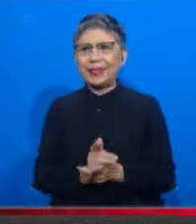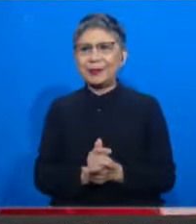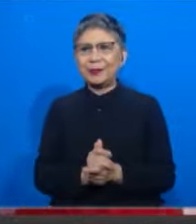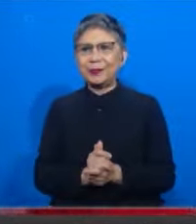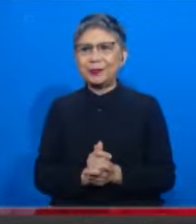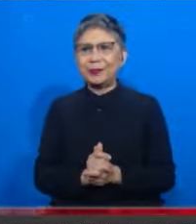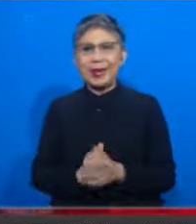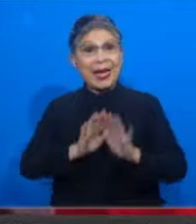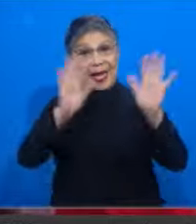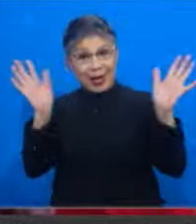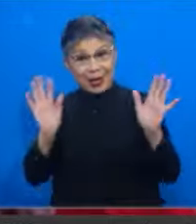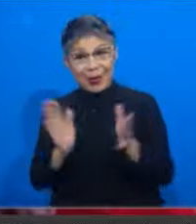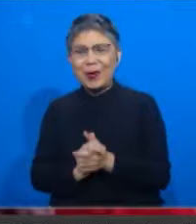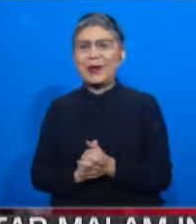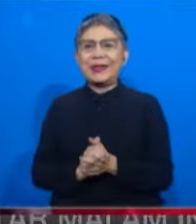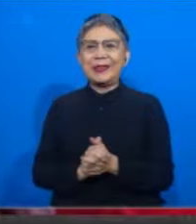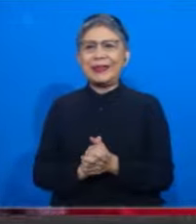pilih Cianjur? Ada Dede